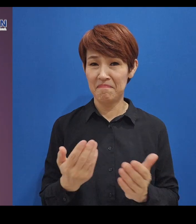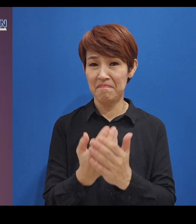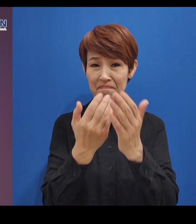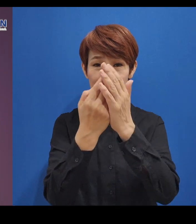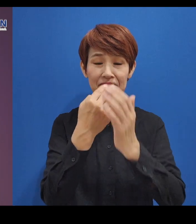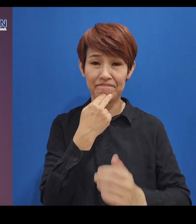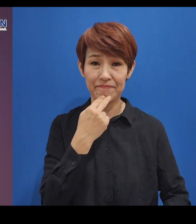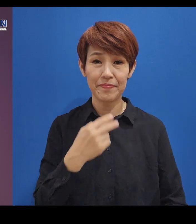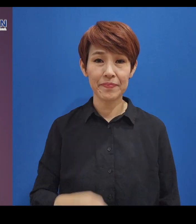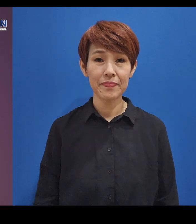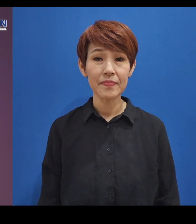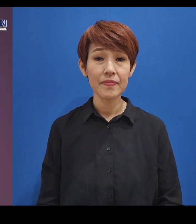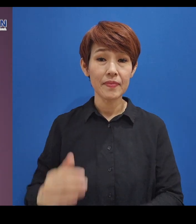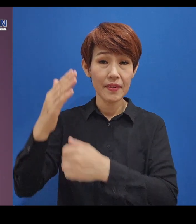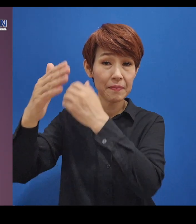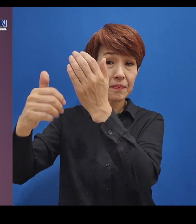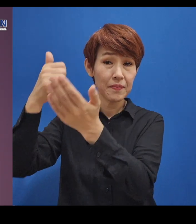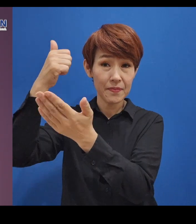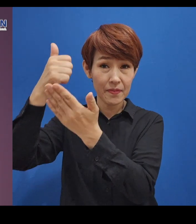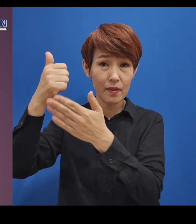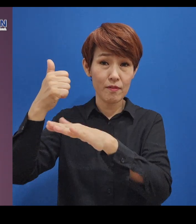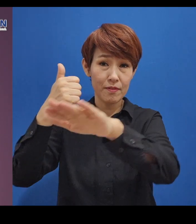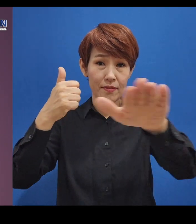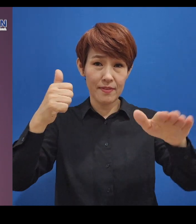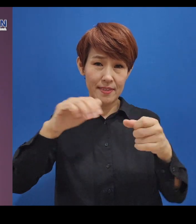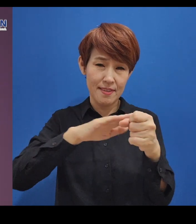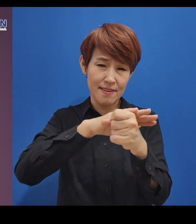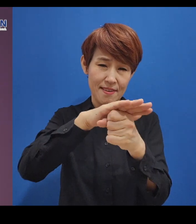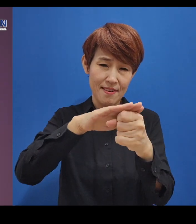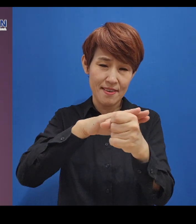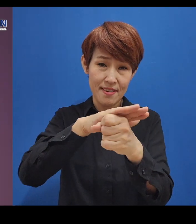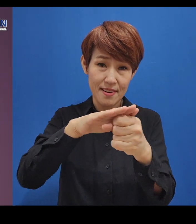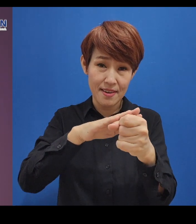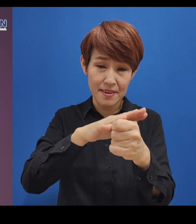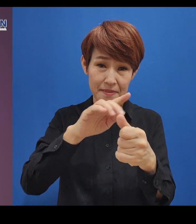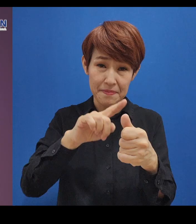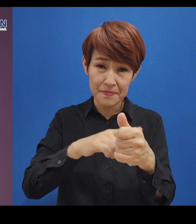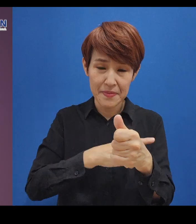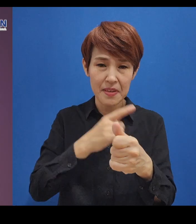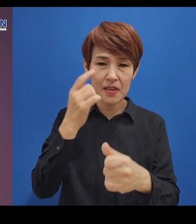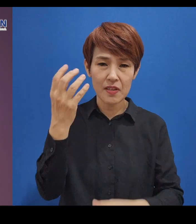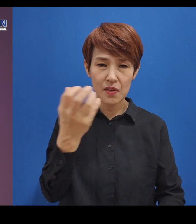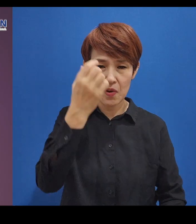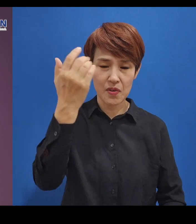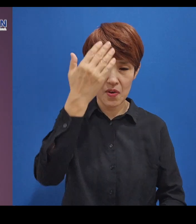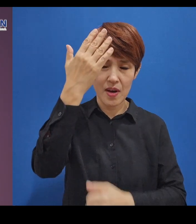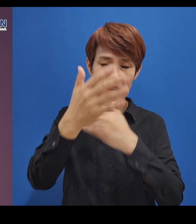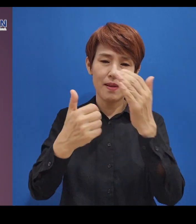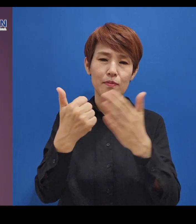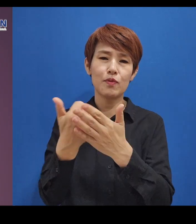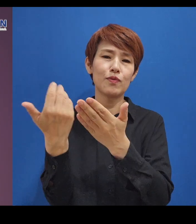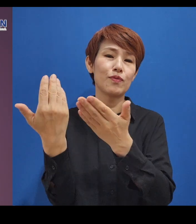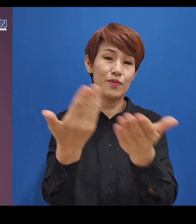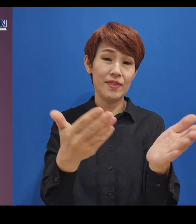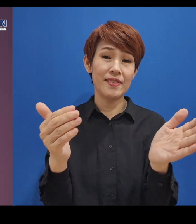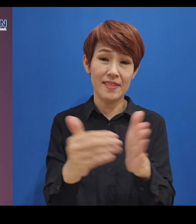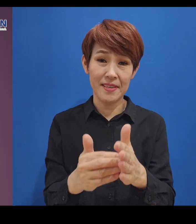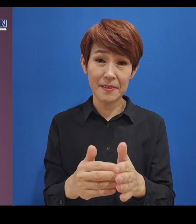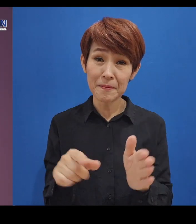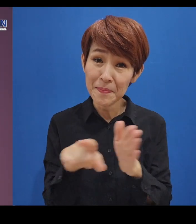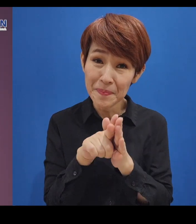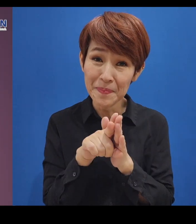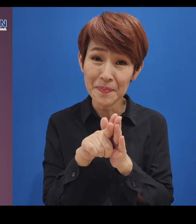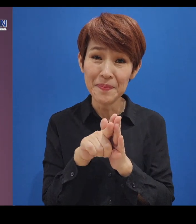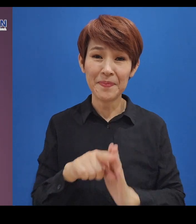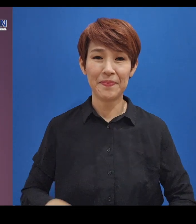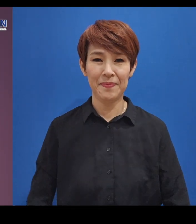하나님 아버지께서 우리를 너무 사랑하셔서 우리에게 성령 하나님을 입주과외 선생님으로 보내주신 것을